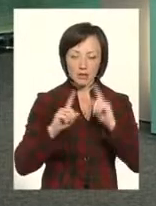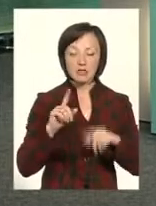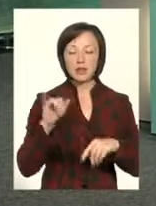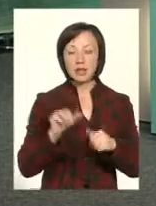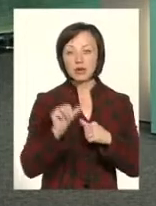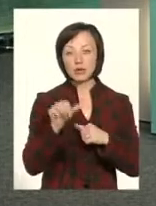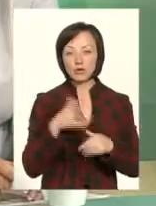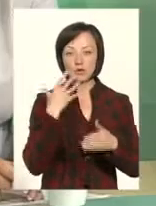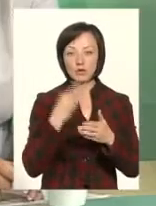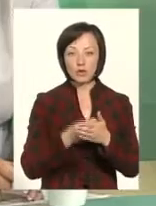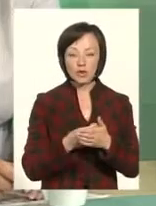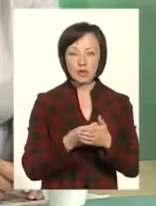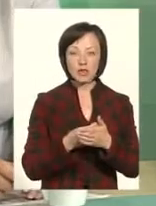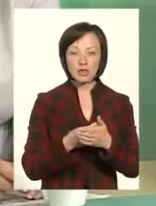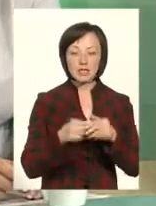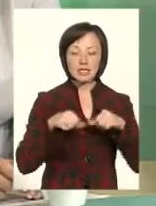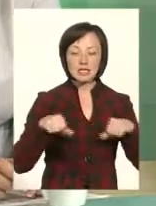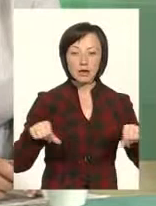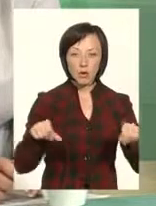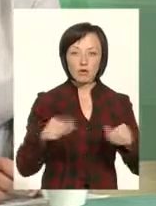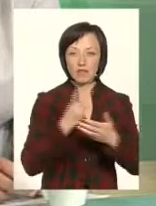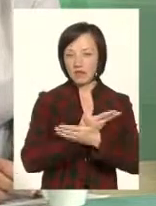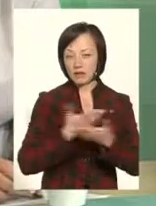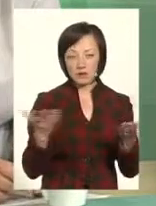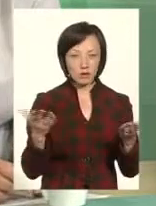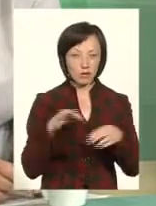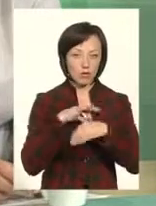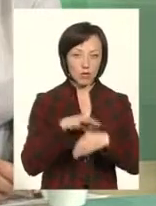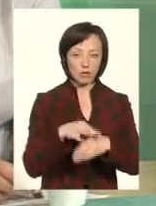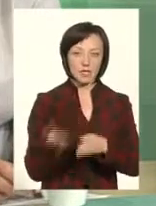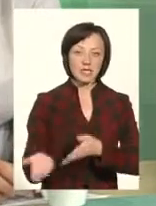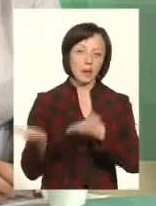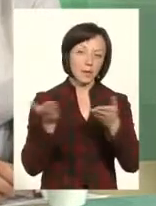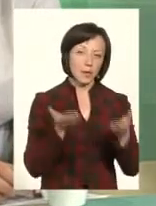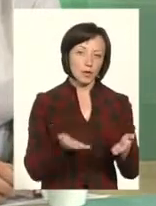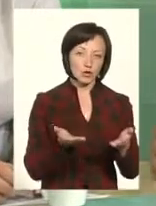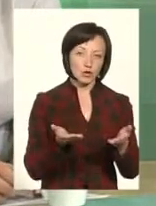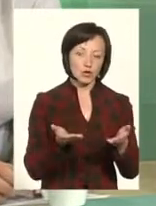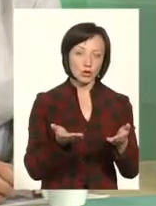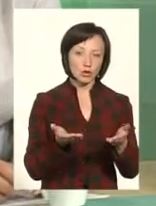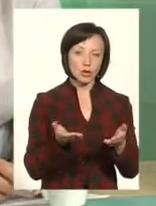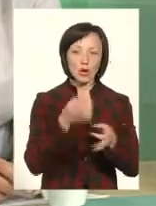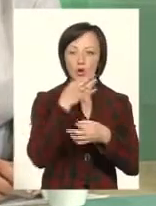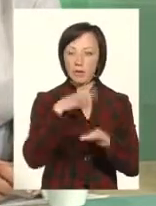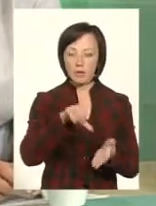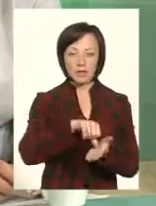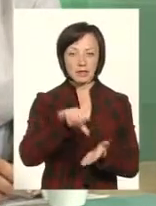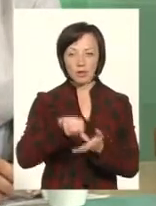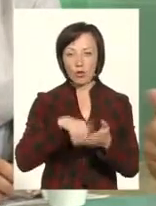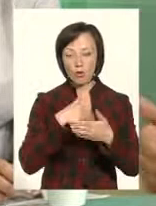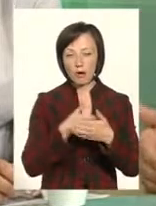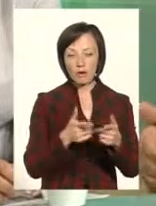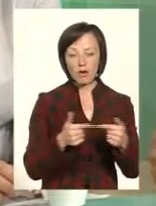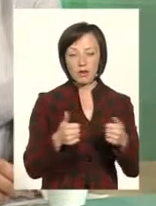того, свої засідання комісії ми проводимо відкрито. Запрошуємо туди любих представників